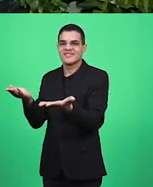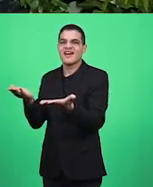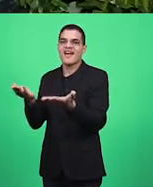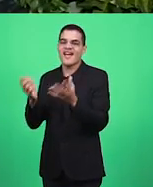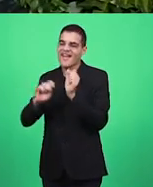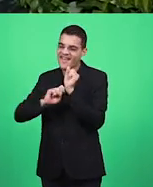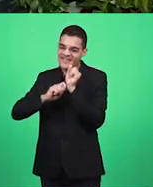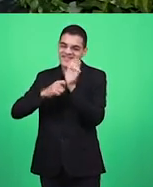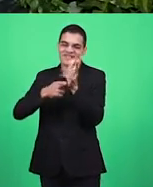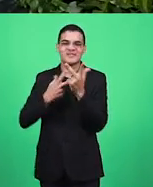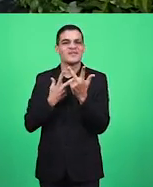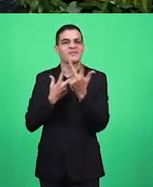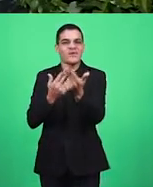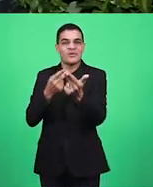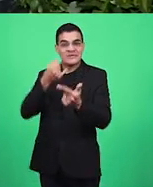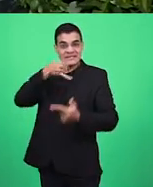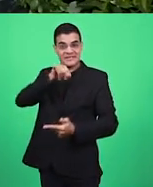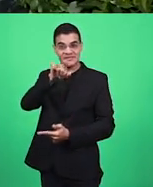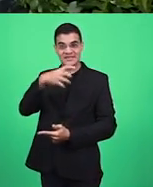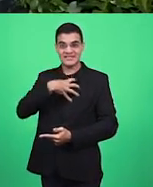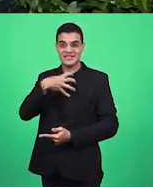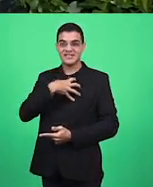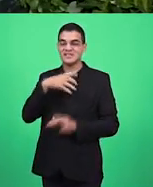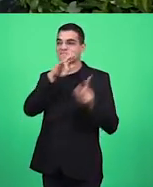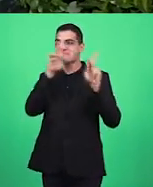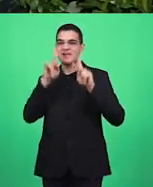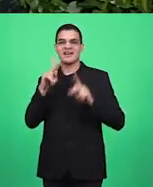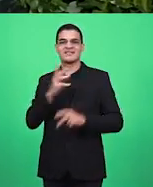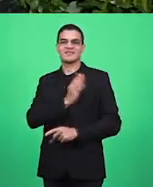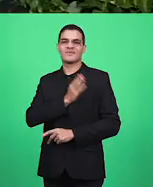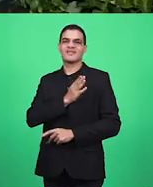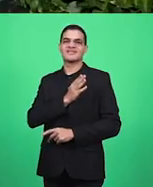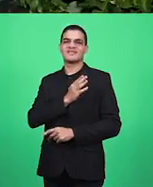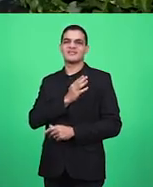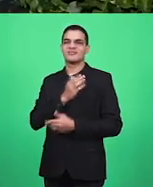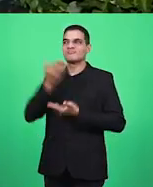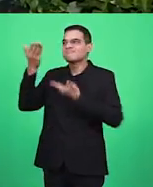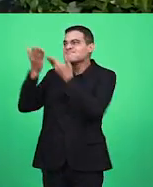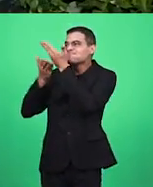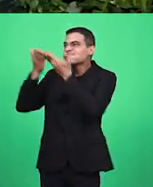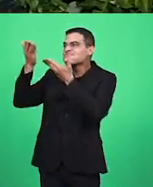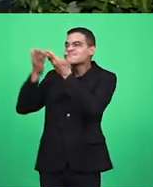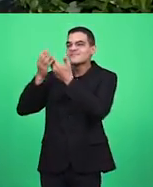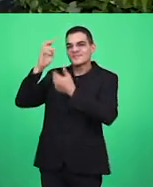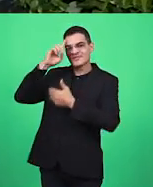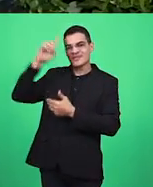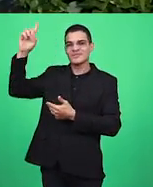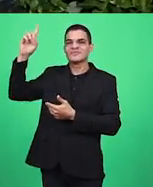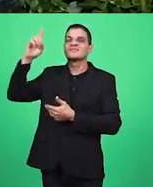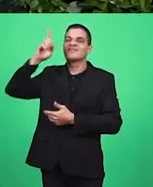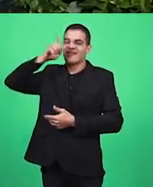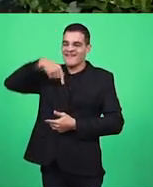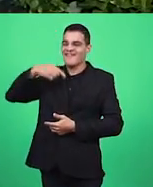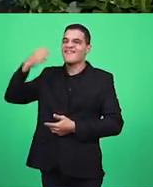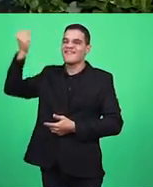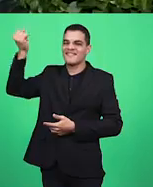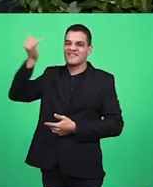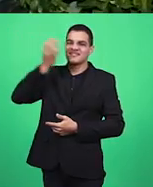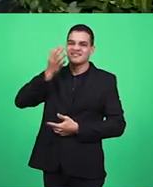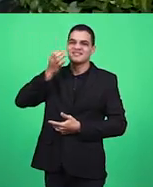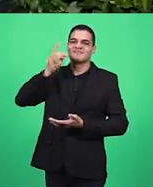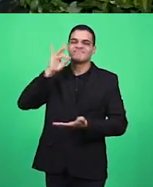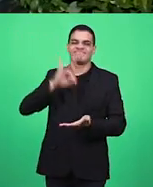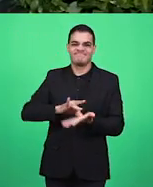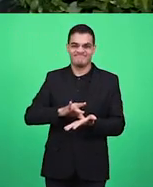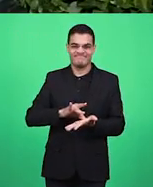их сердца. Если ты чувствуешь мир в своих отношениях с Богом, это то, что есть откровение Его для твоей